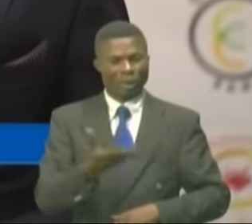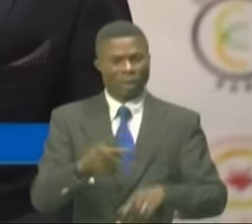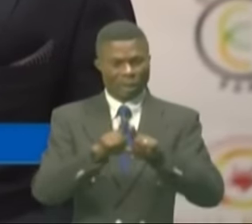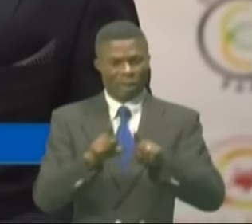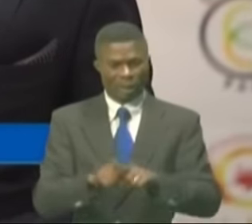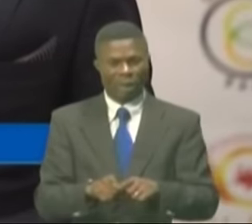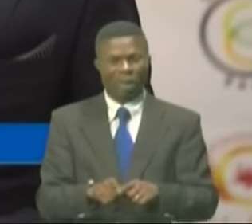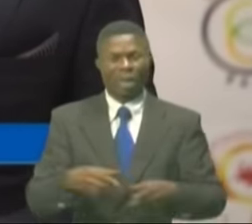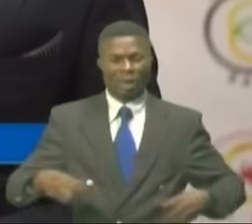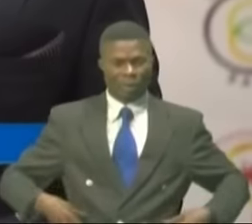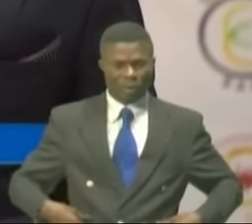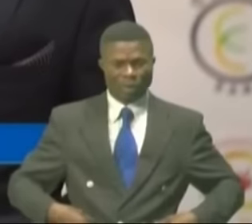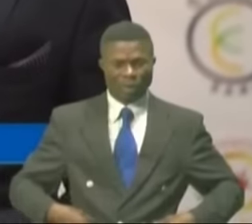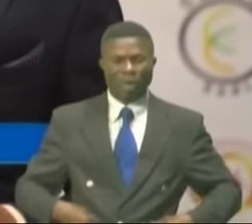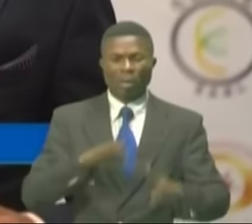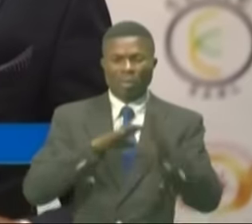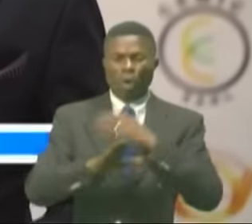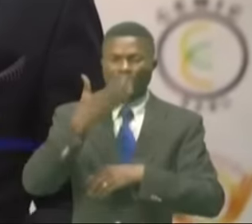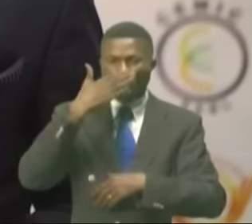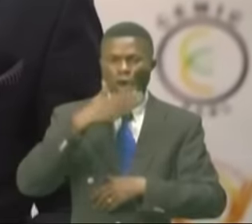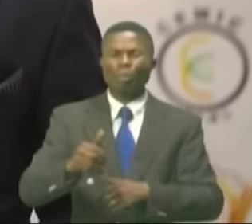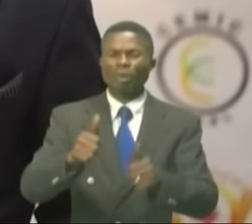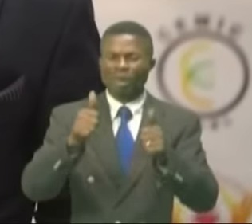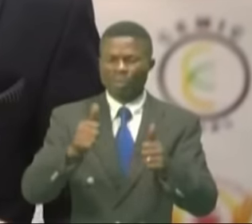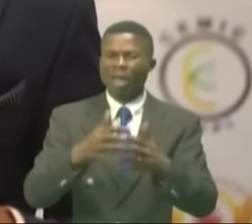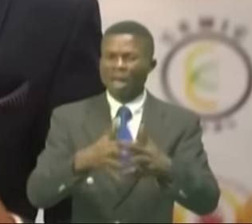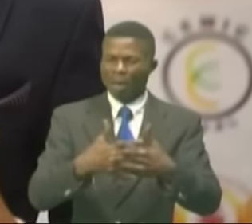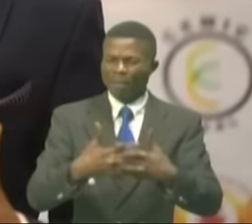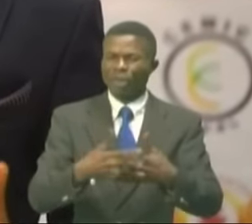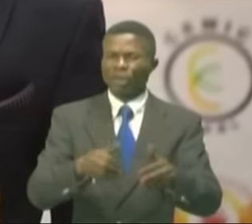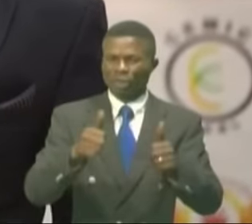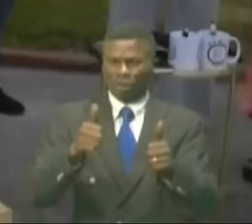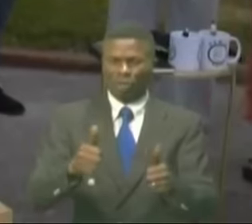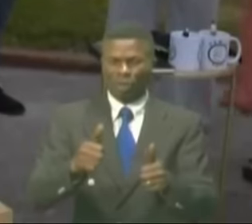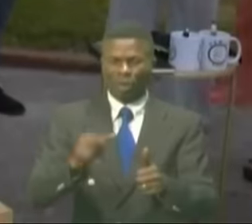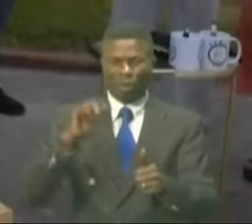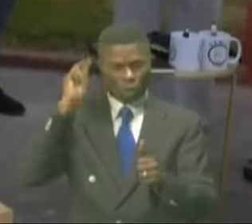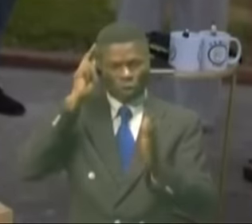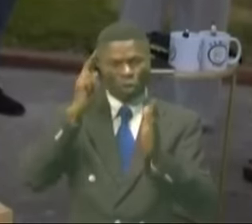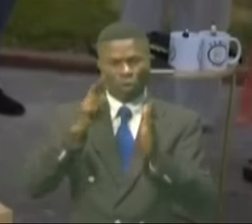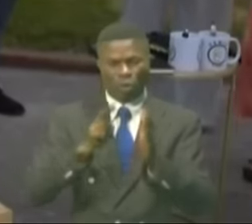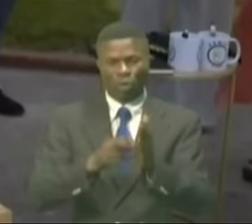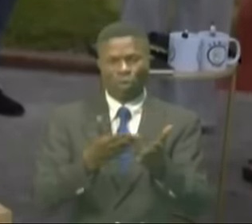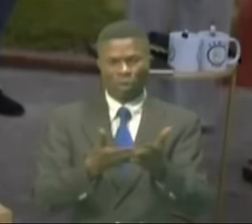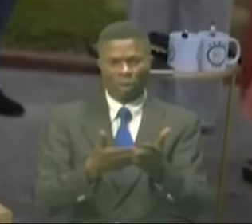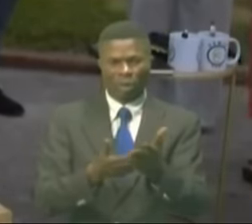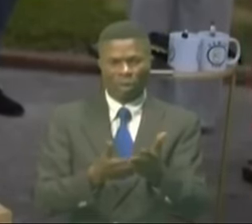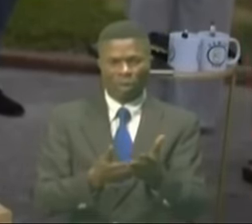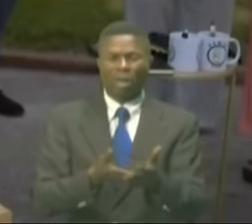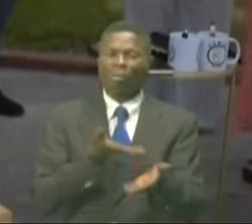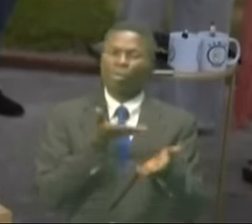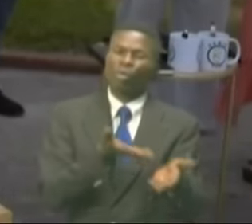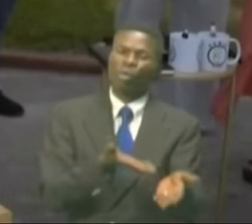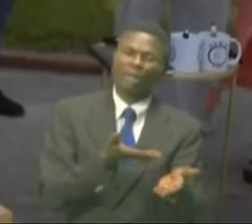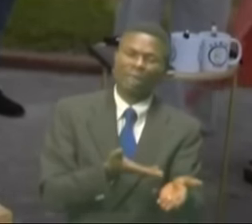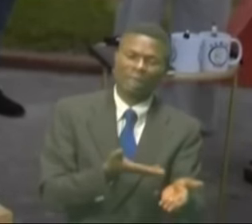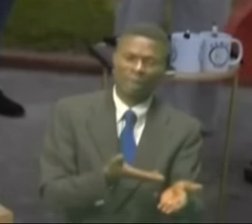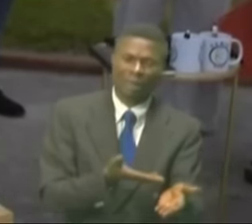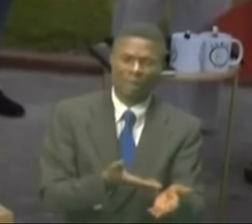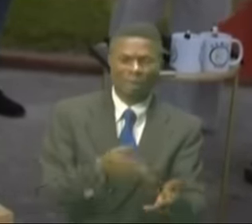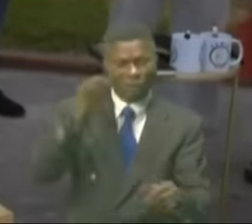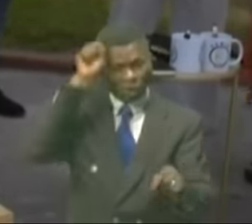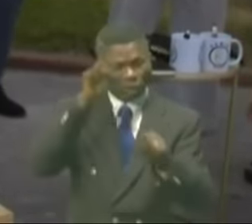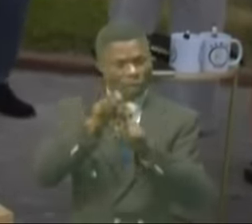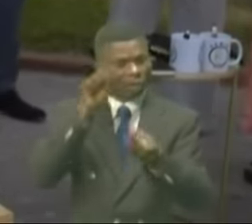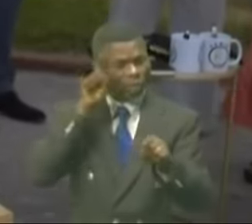se faire soigner dans de bonnes conditions, avec de bons matériels. C'est ce qui nous a vraiment motivés d'assister nos frères et